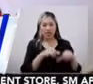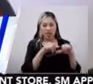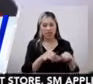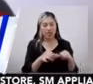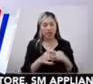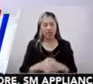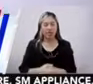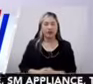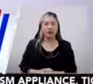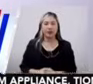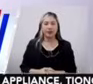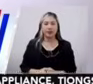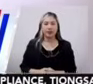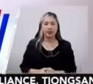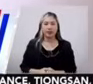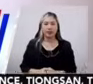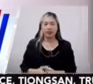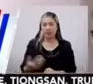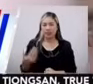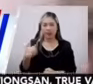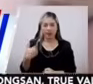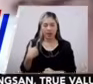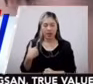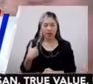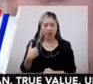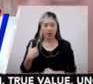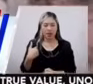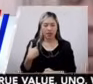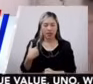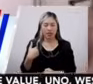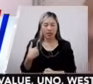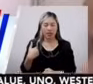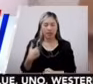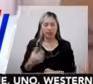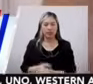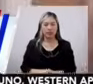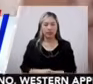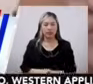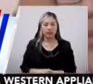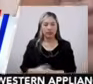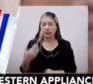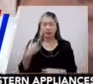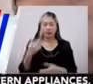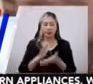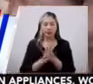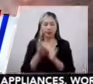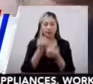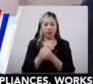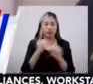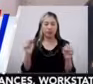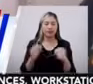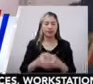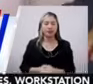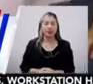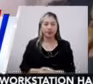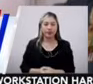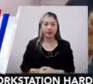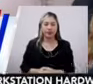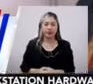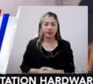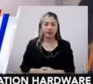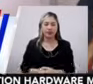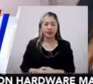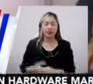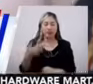hindi pa rin maibibigay sa kanya ang kanyang liberty at hindi pa rin siyang lalaya. Kaya minabuti na dito na lang, no,